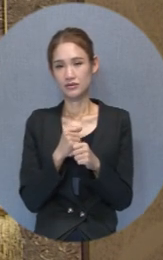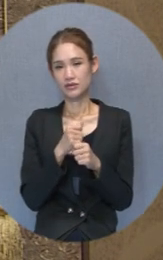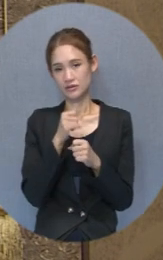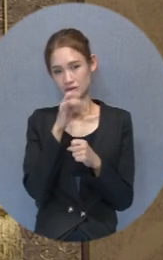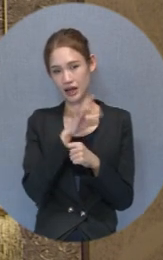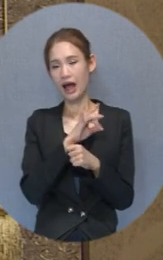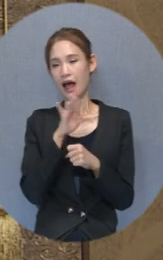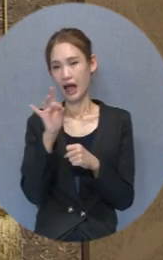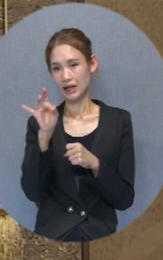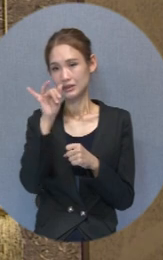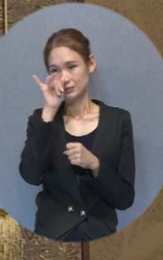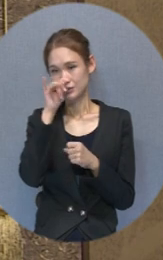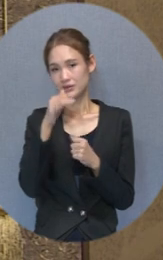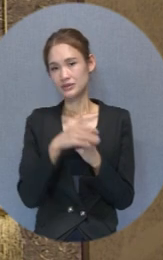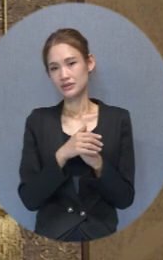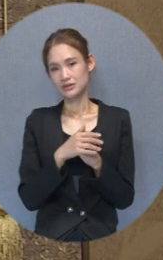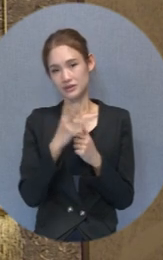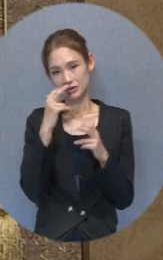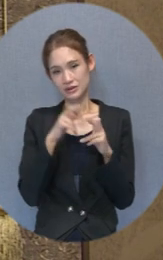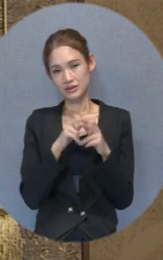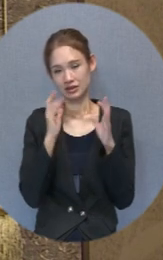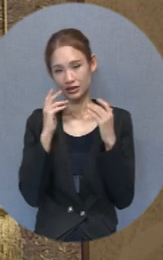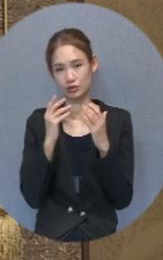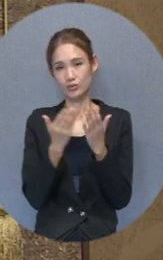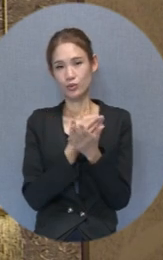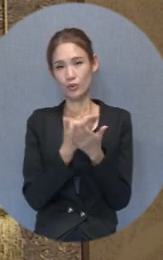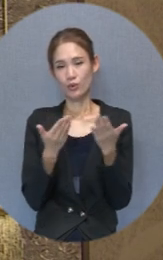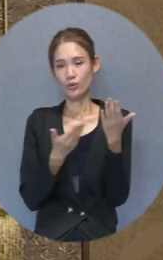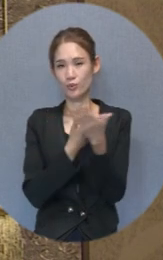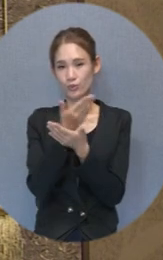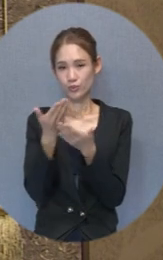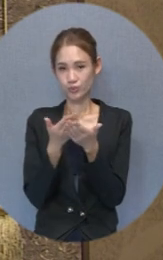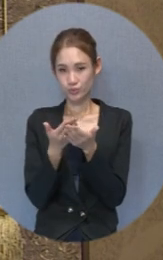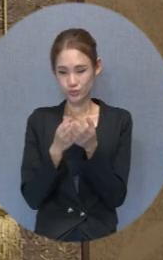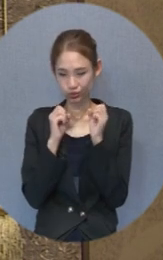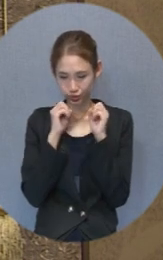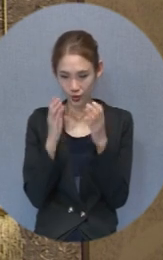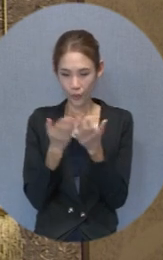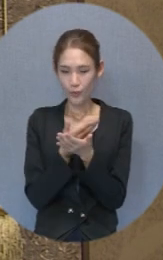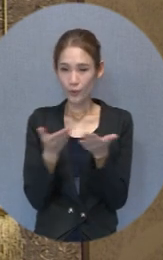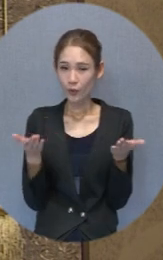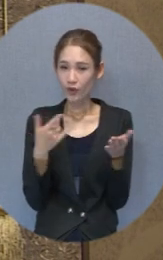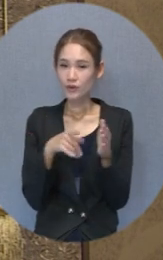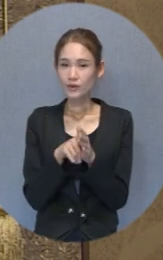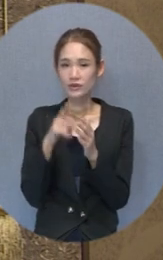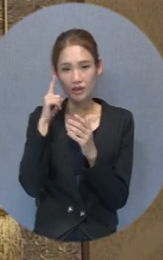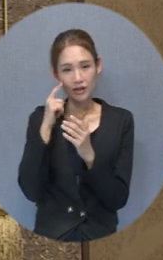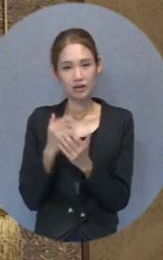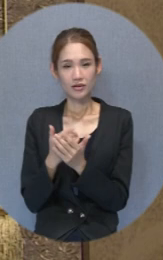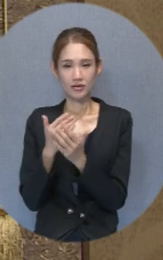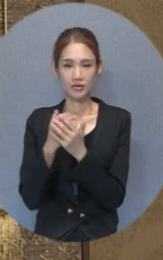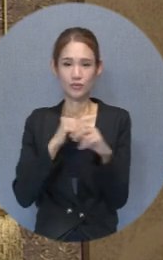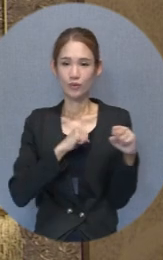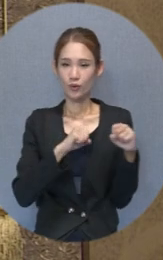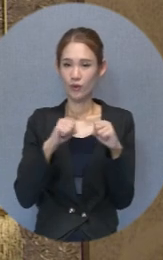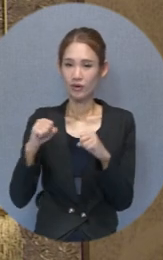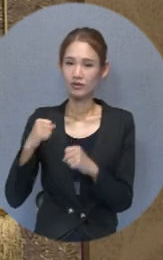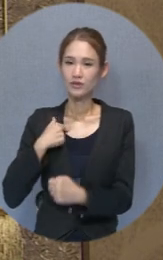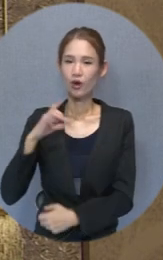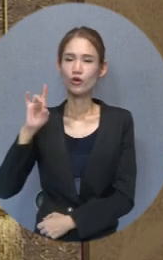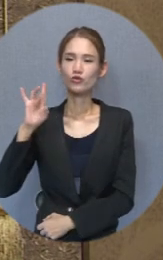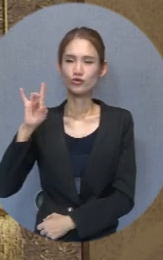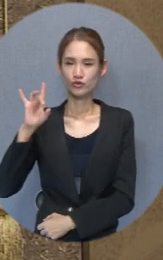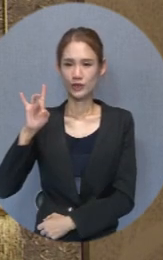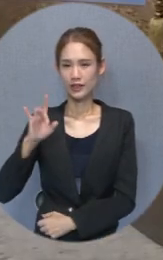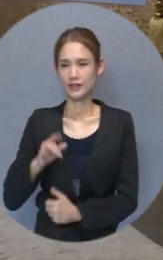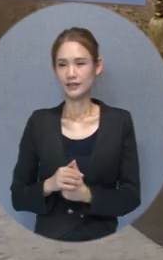경우 있지만 네. 이제 시각장애 아동들에게 보급을 하기 위해서 네. 개발하고 네. 하는 활동을 이제 유일한 걸로 알고